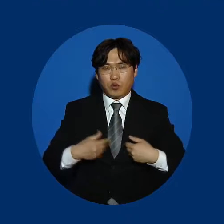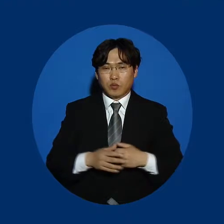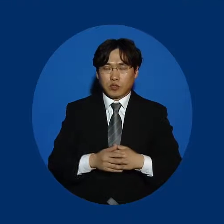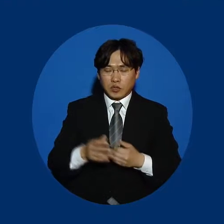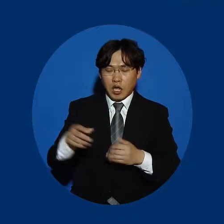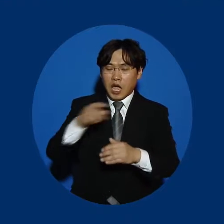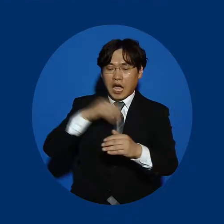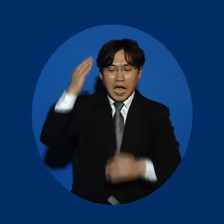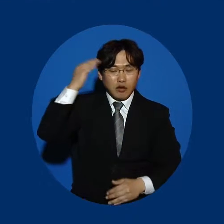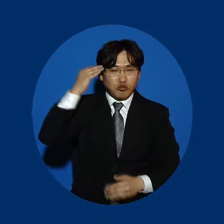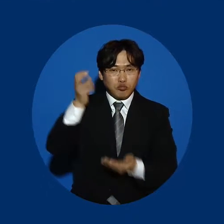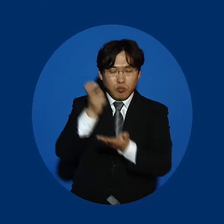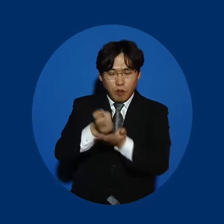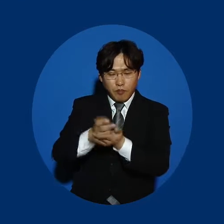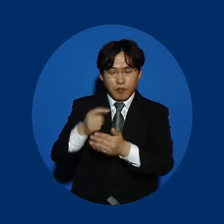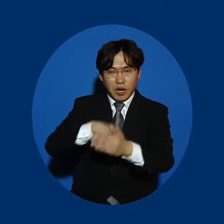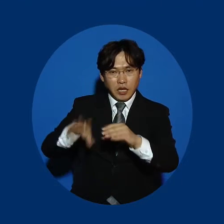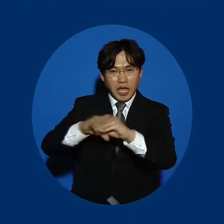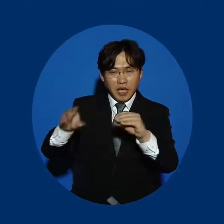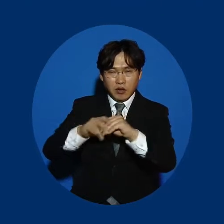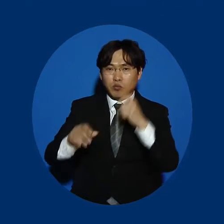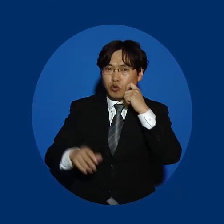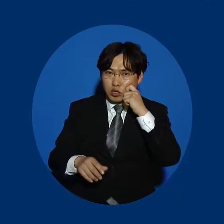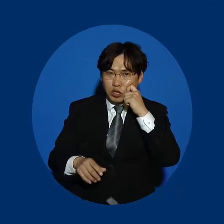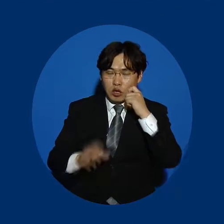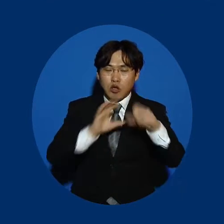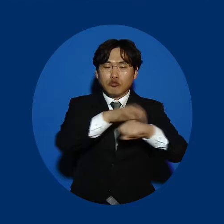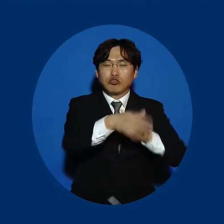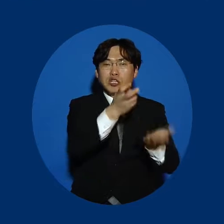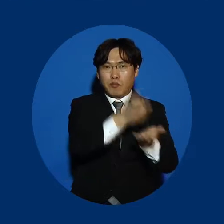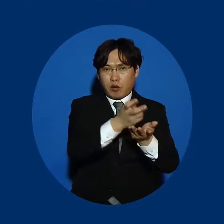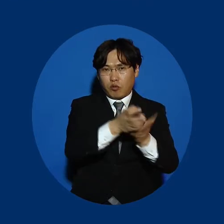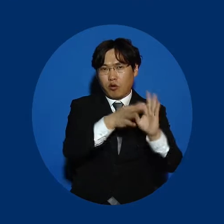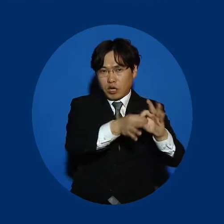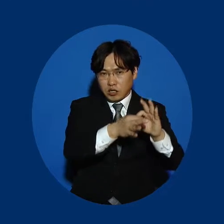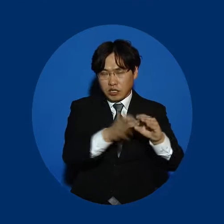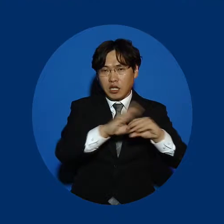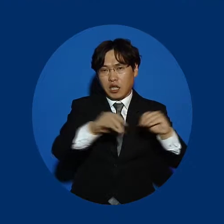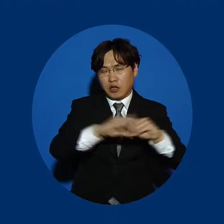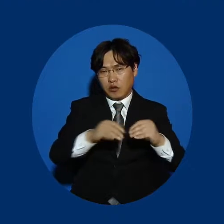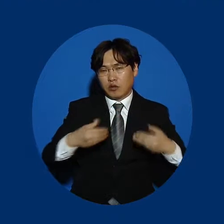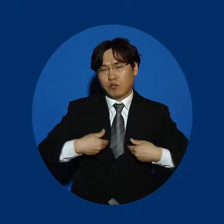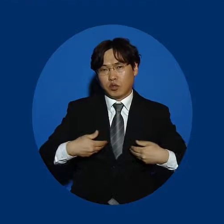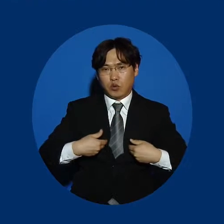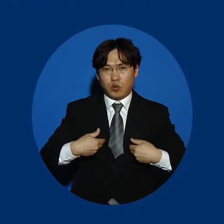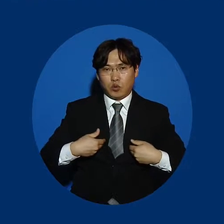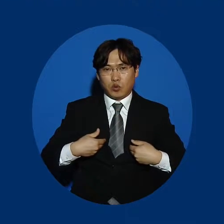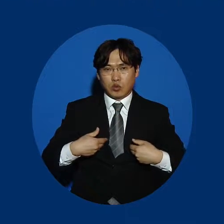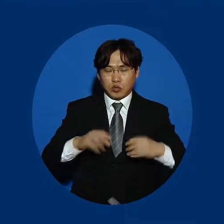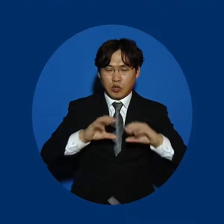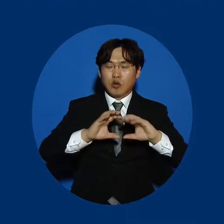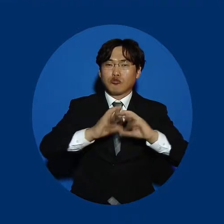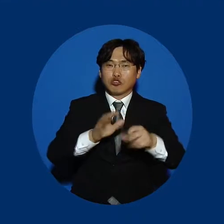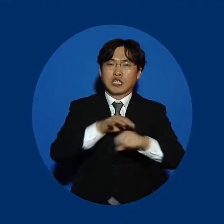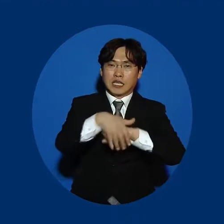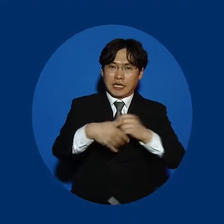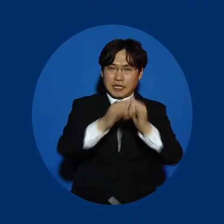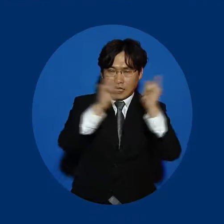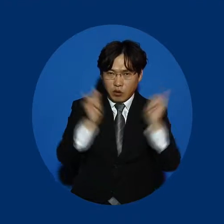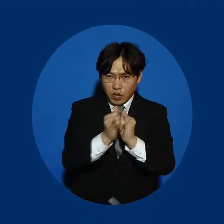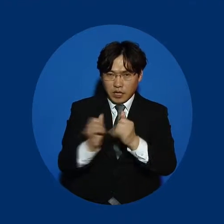국내법으로 해결했는데 지금은 국내법으로 해결이 안 되고 국내에서 해결 안 되는 상황이 점점 많아질 겁니다. 그래서 국제사회의 공조, 그